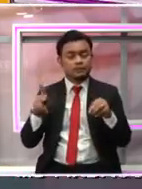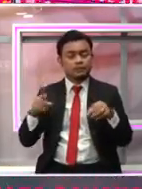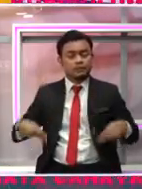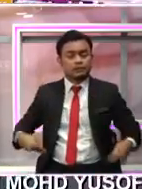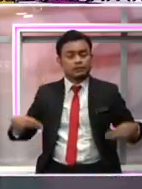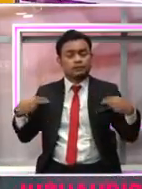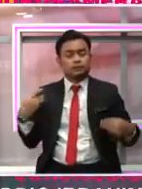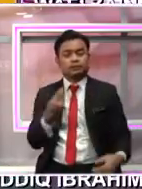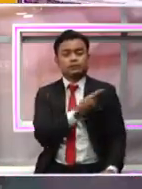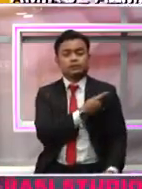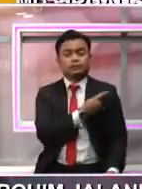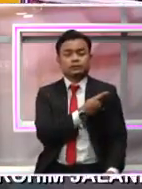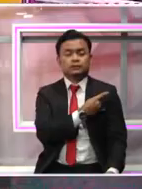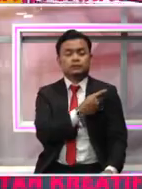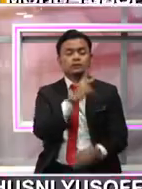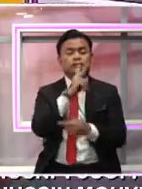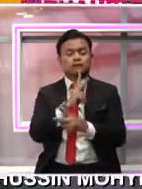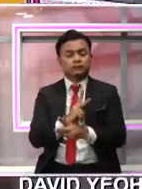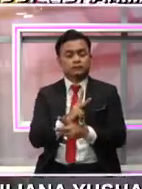menjadi sehat